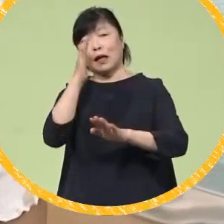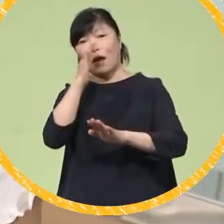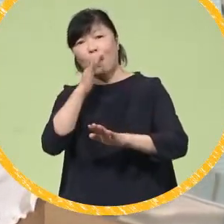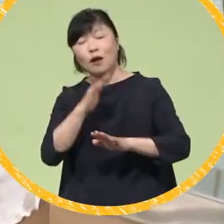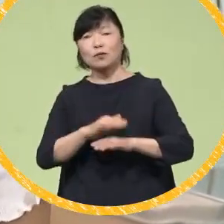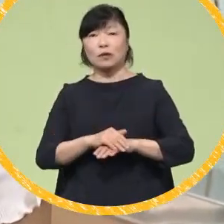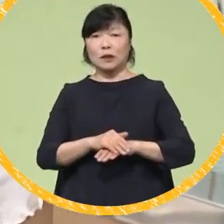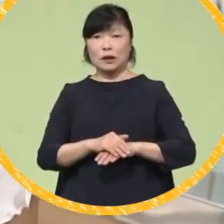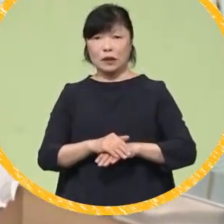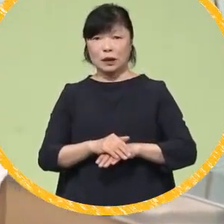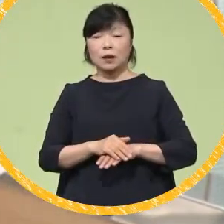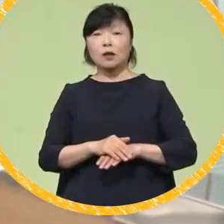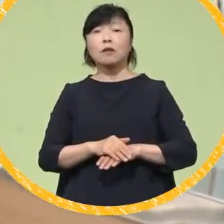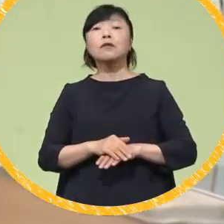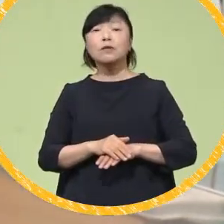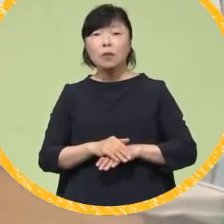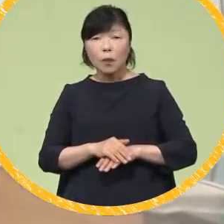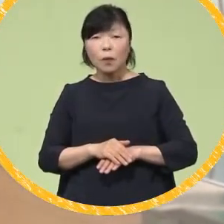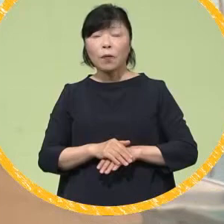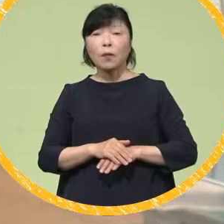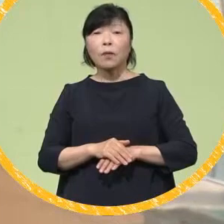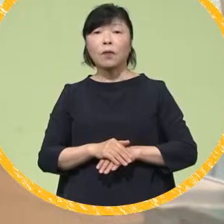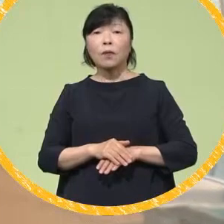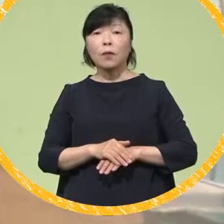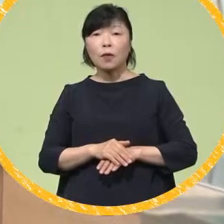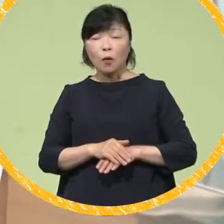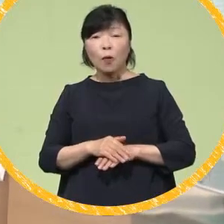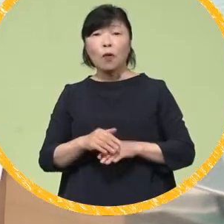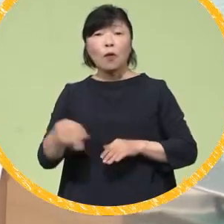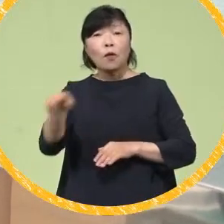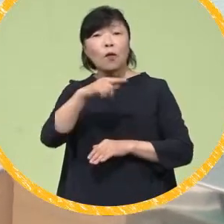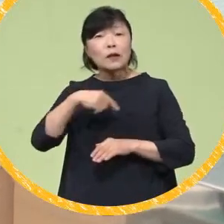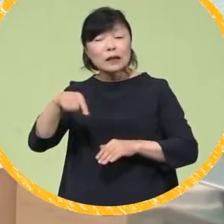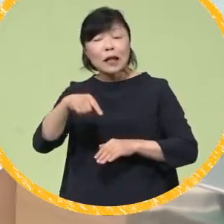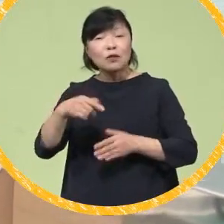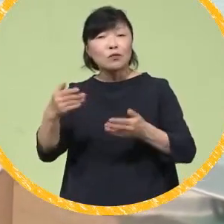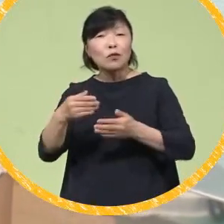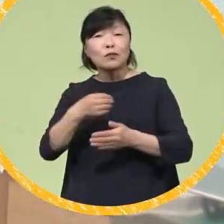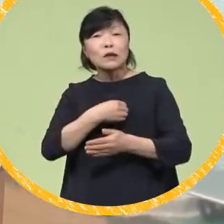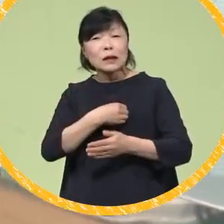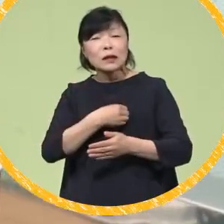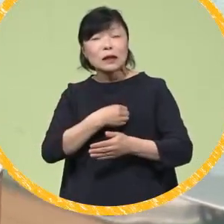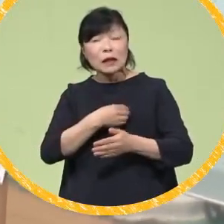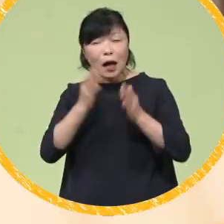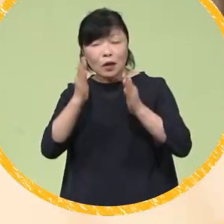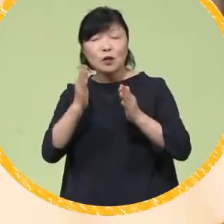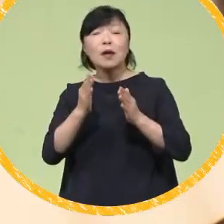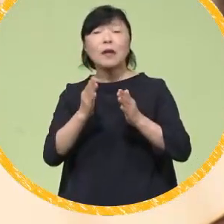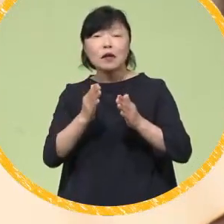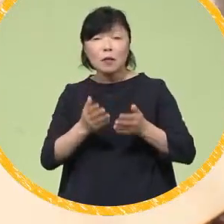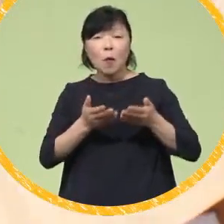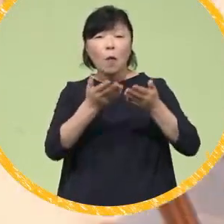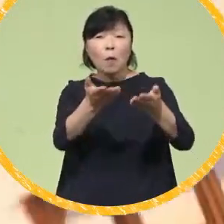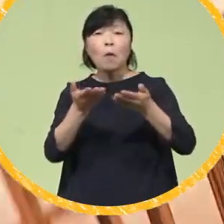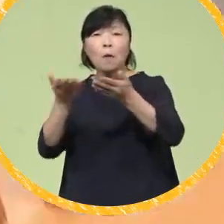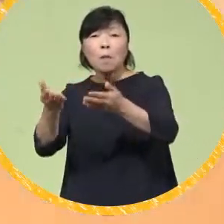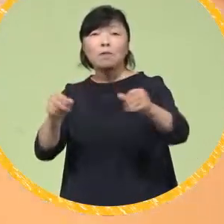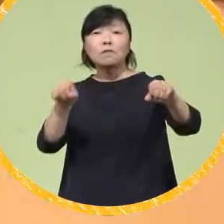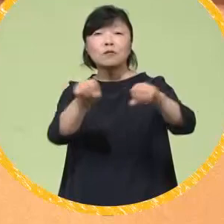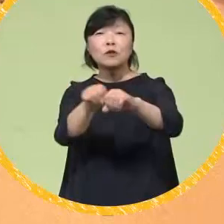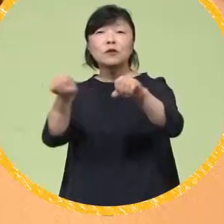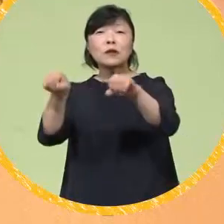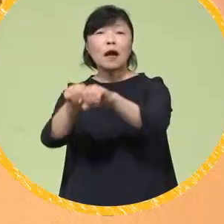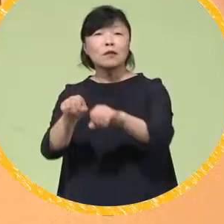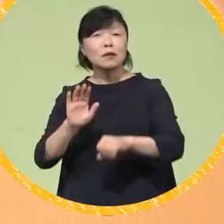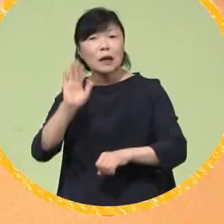ら なんやで、 そうしますと保護団体の方の引き出しがなかなかうまくいかないんです。 なるほ